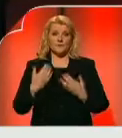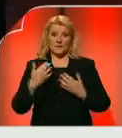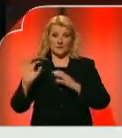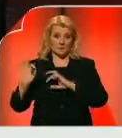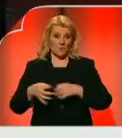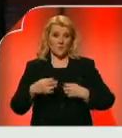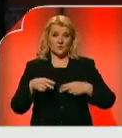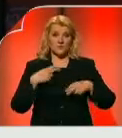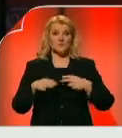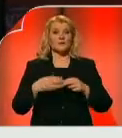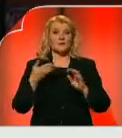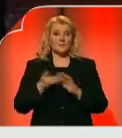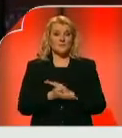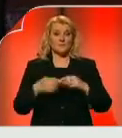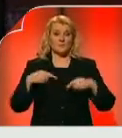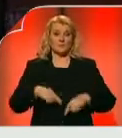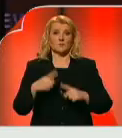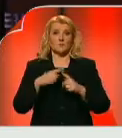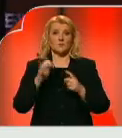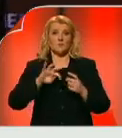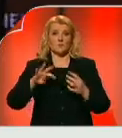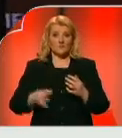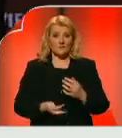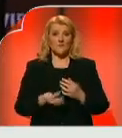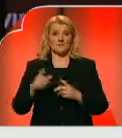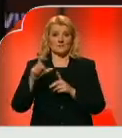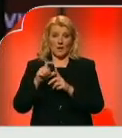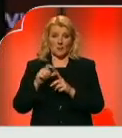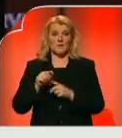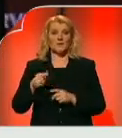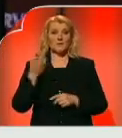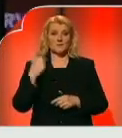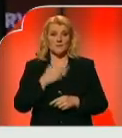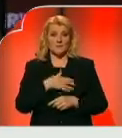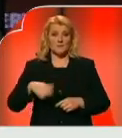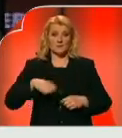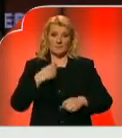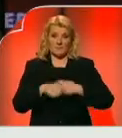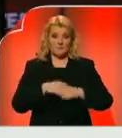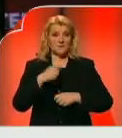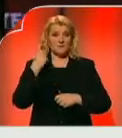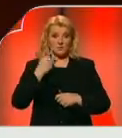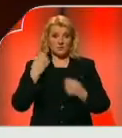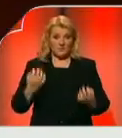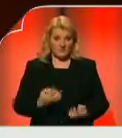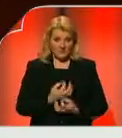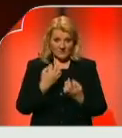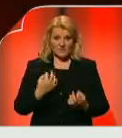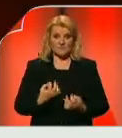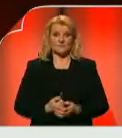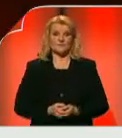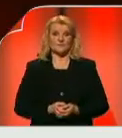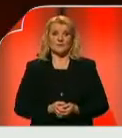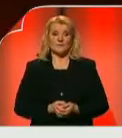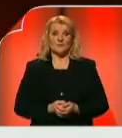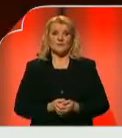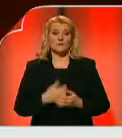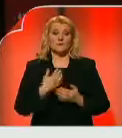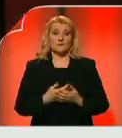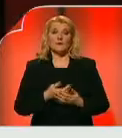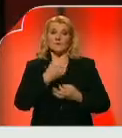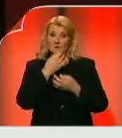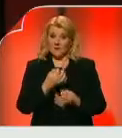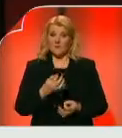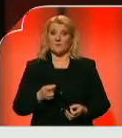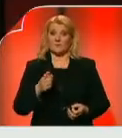Hostem interview je místopředseda TOP 09 Jaromír Drábek, někdejší ministr práce a sociálních věcí. Dobrý večer. Dobrý podvečer. Tak pane